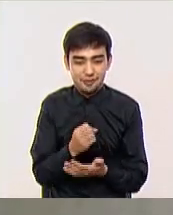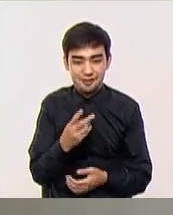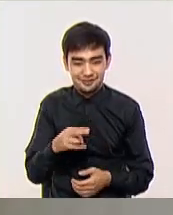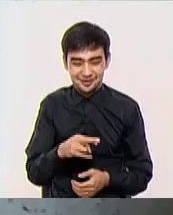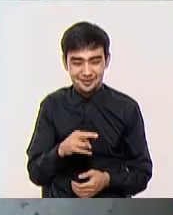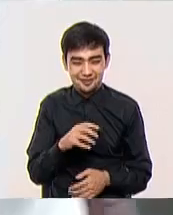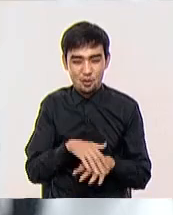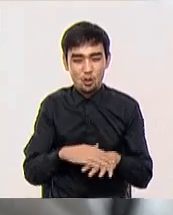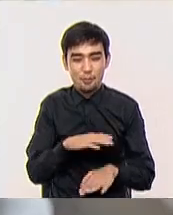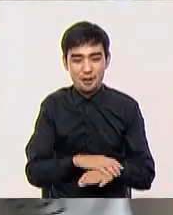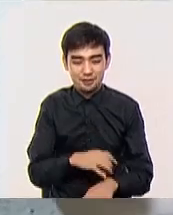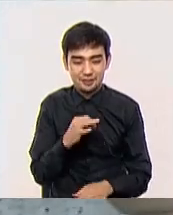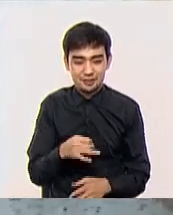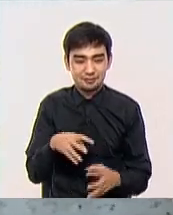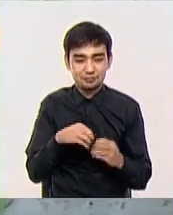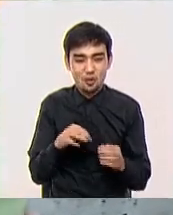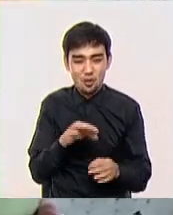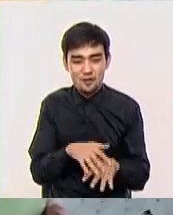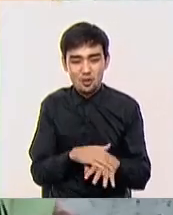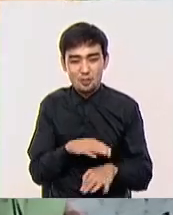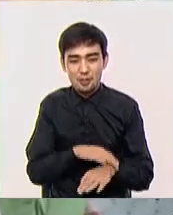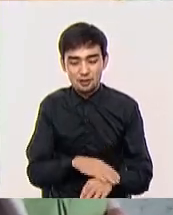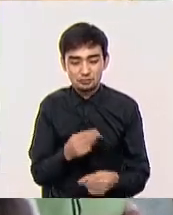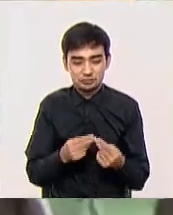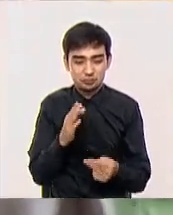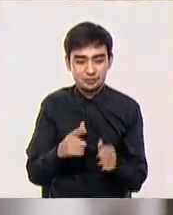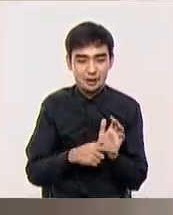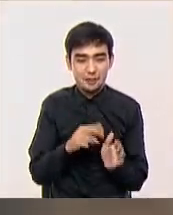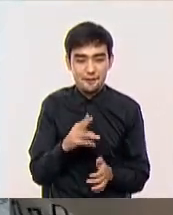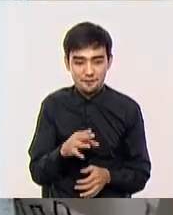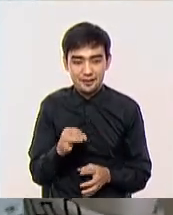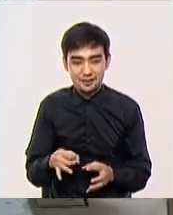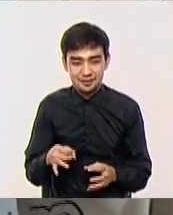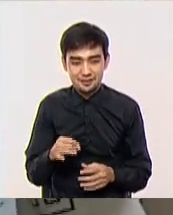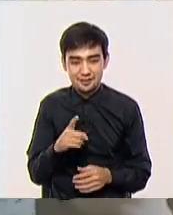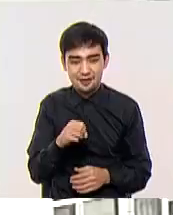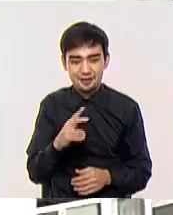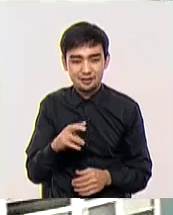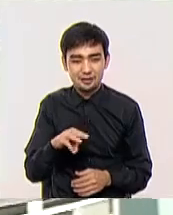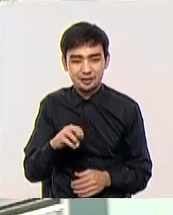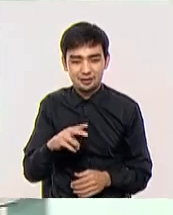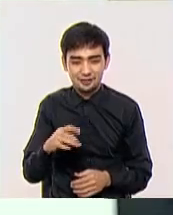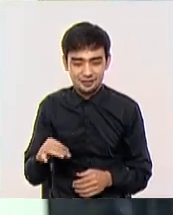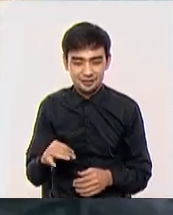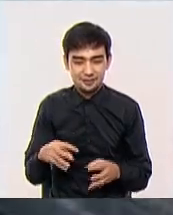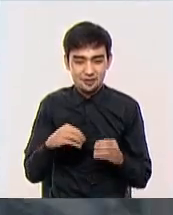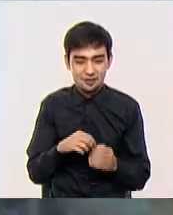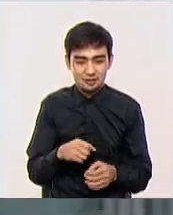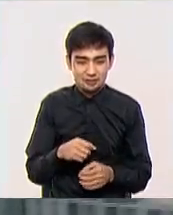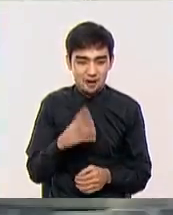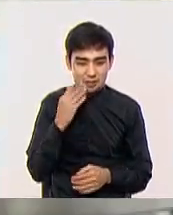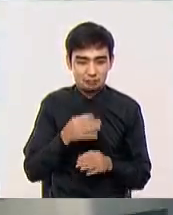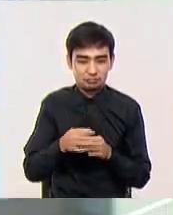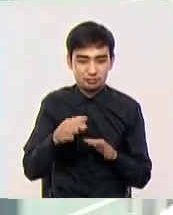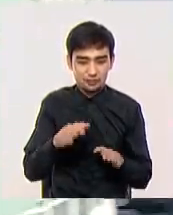от Халык-банк. Всего же среди клиентов банка разыграют 7 квартир в жилом комплексе Хантенгри, расположенном в верхней части